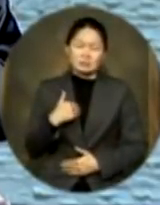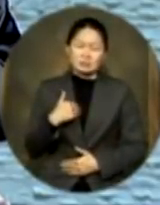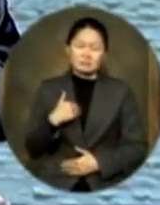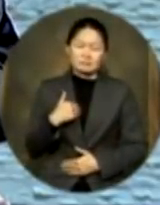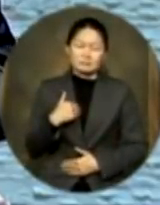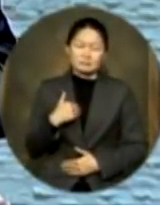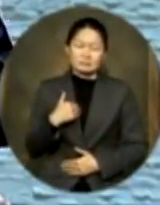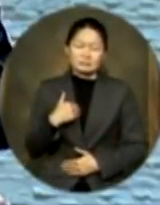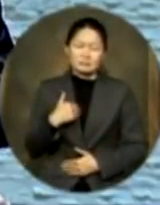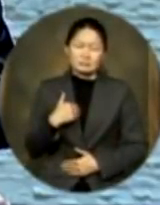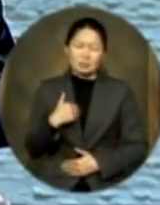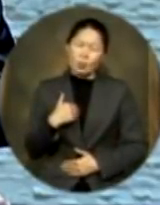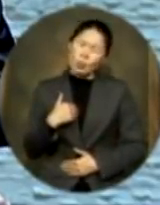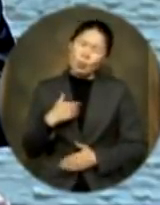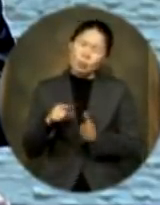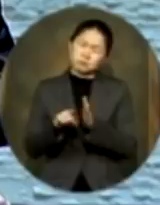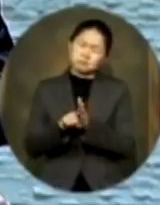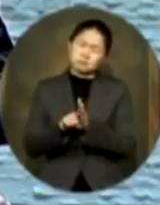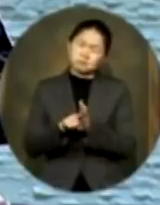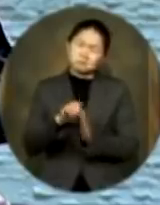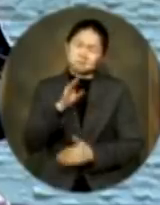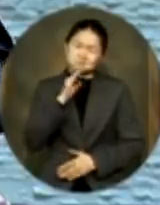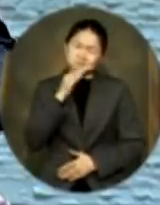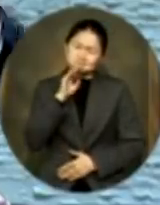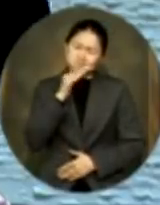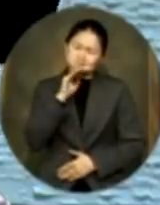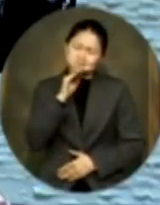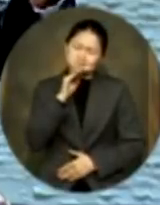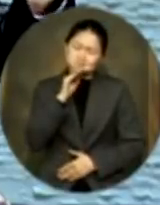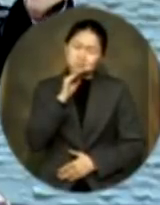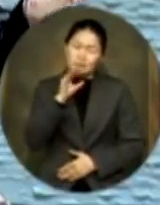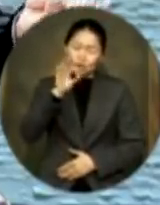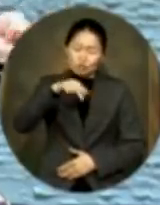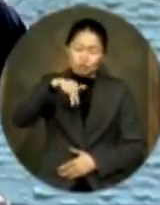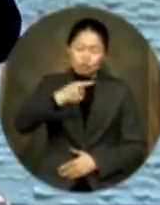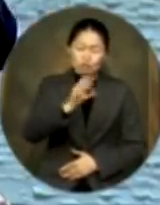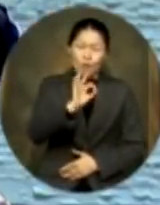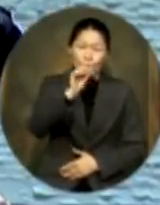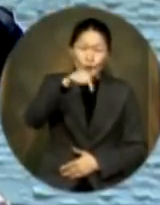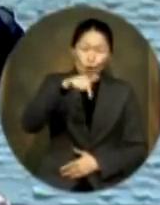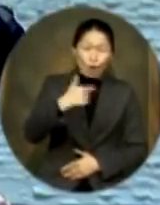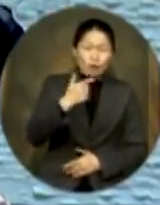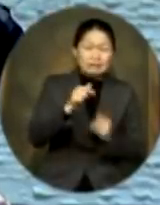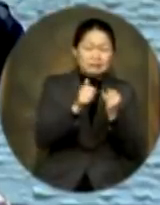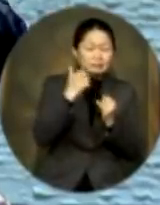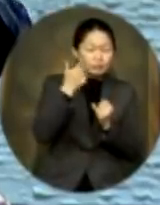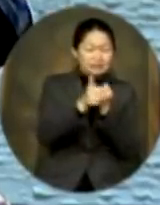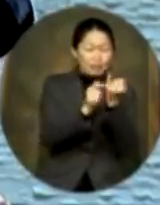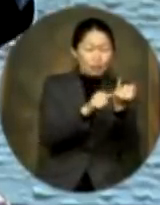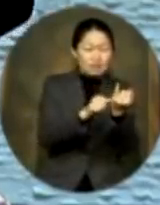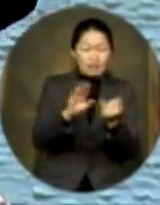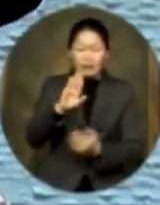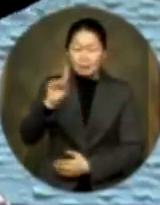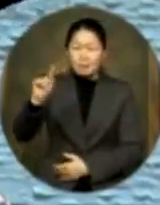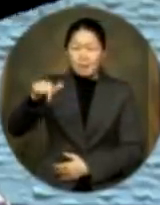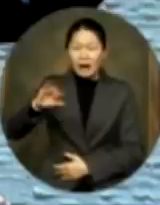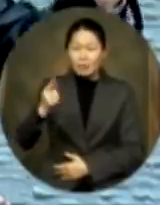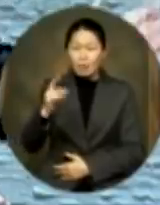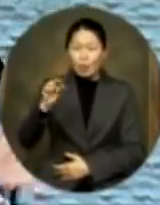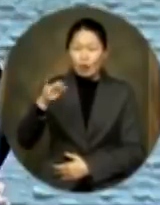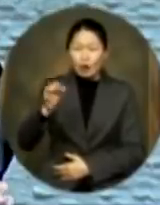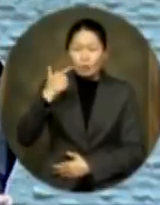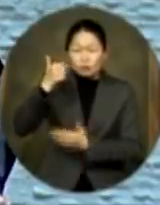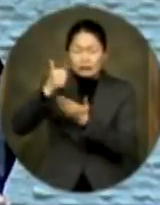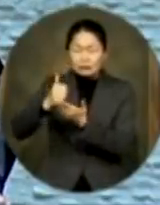그의 빛을 지지가 않습니다 유정옥 사모 님이나 박보영목사님 이다 이런 정말 훌륭한 믿음의